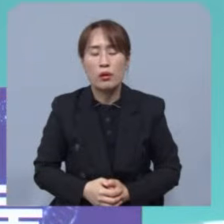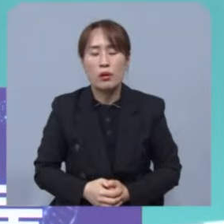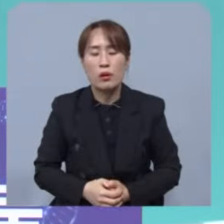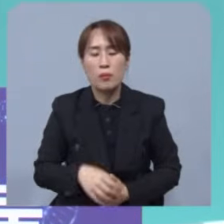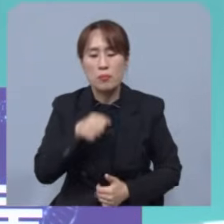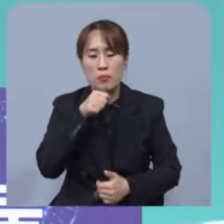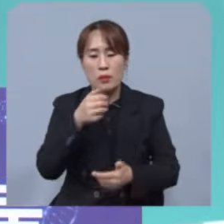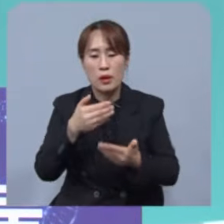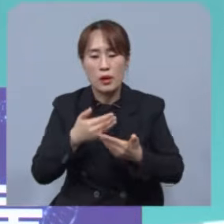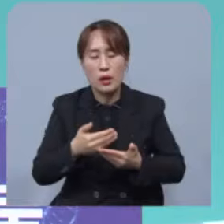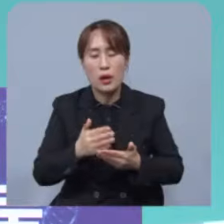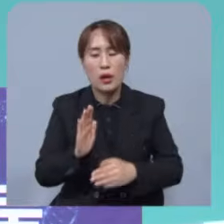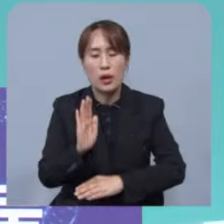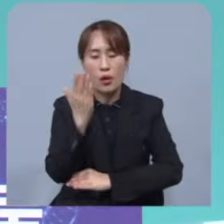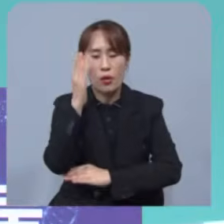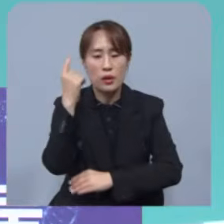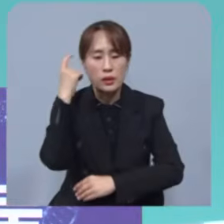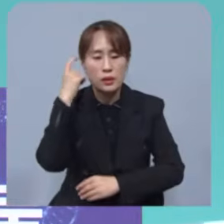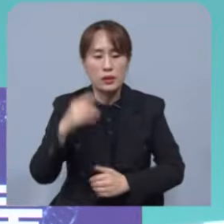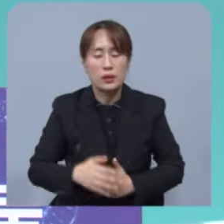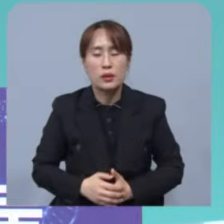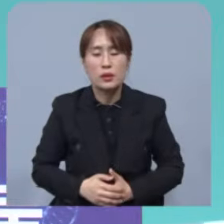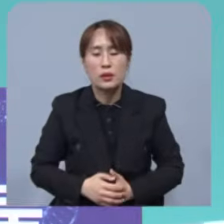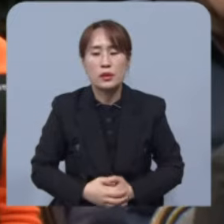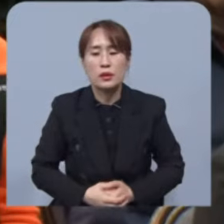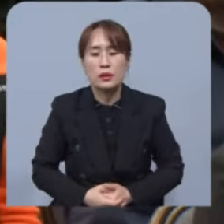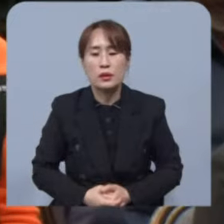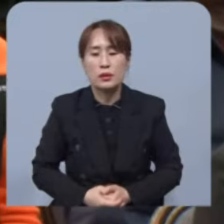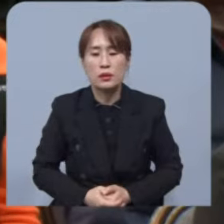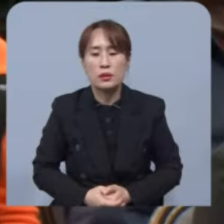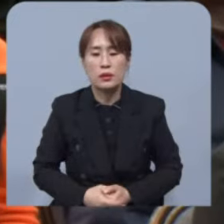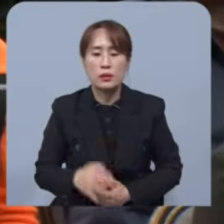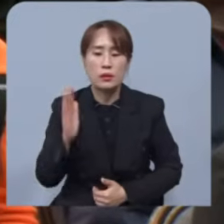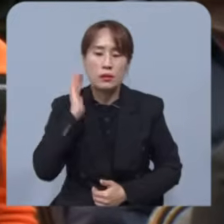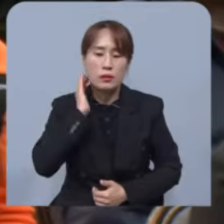마이크를 주셔서 무한한 영광으로 생각하고요. 우리